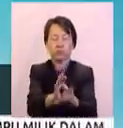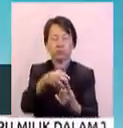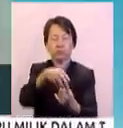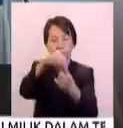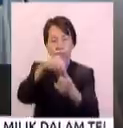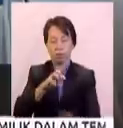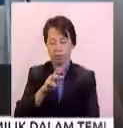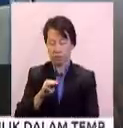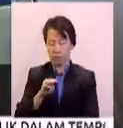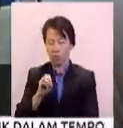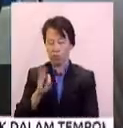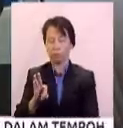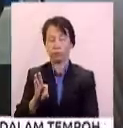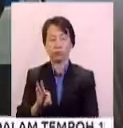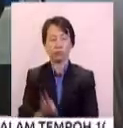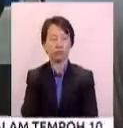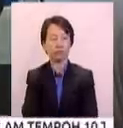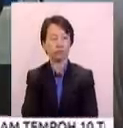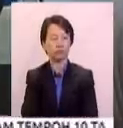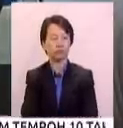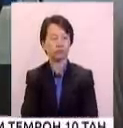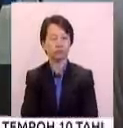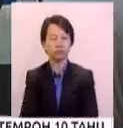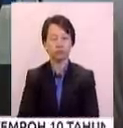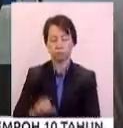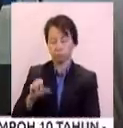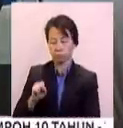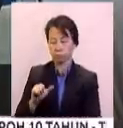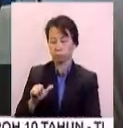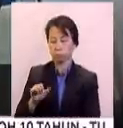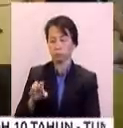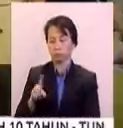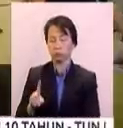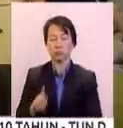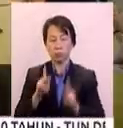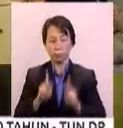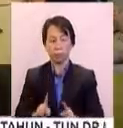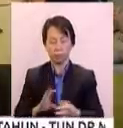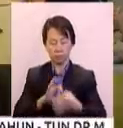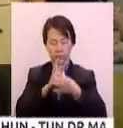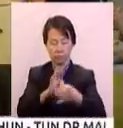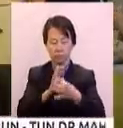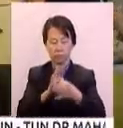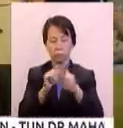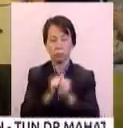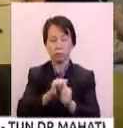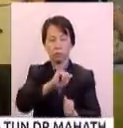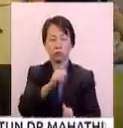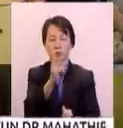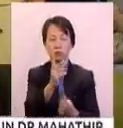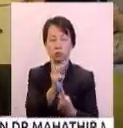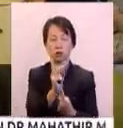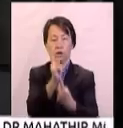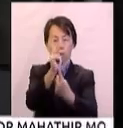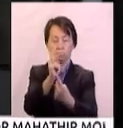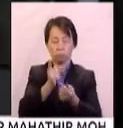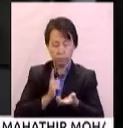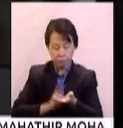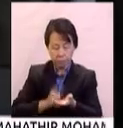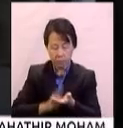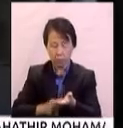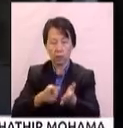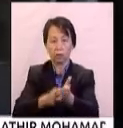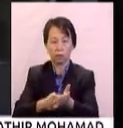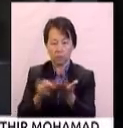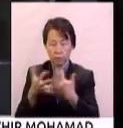oleh MOF. Syed Saddiq juga berkata pihaknya juga sedang bekerjasama dengan jawatan kuasa khas membincangkan